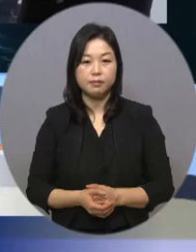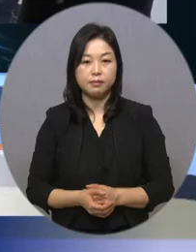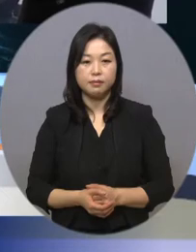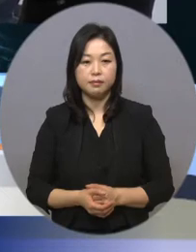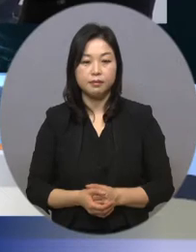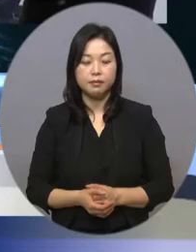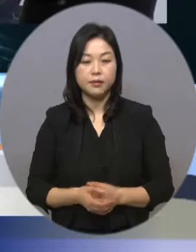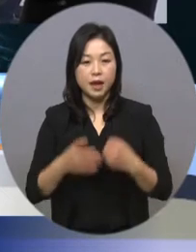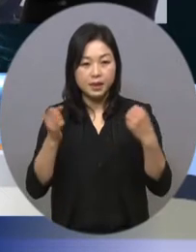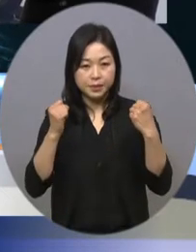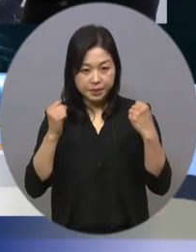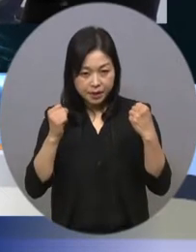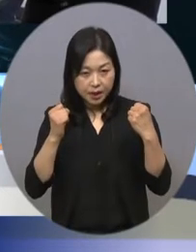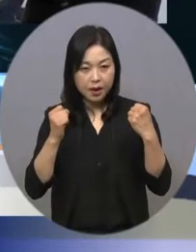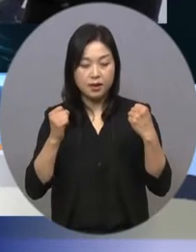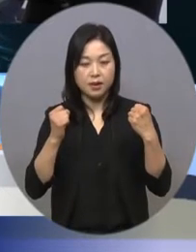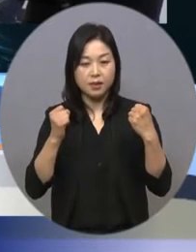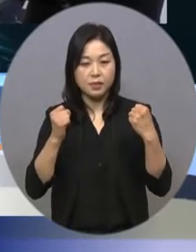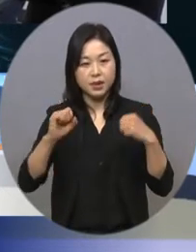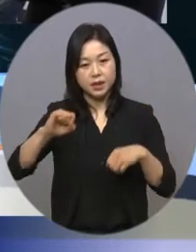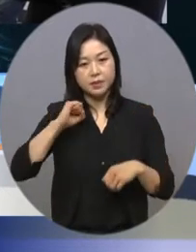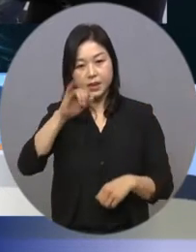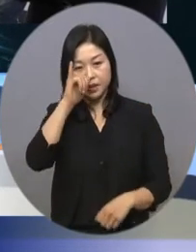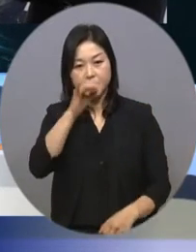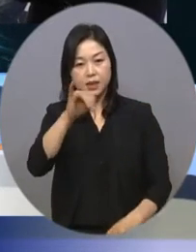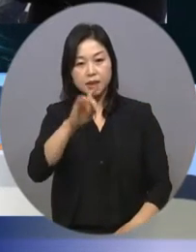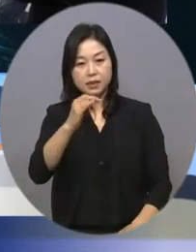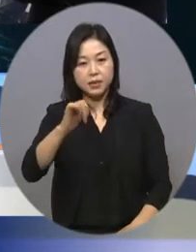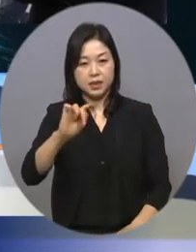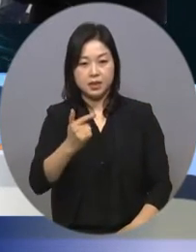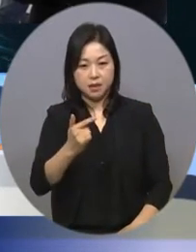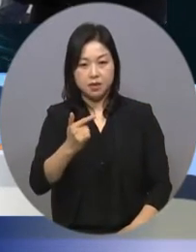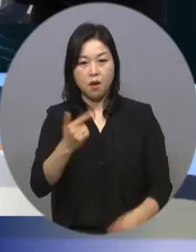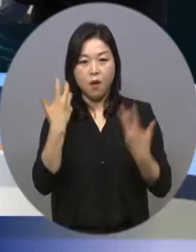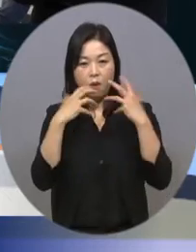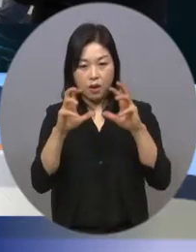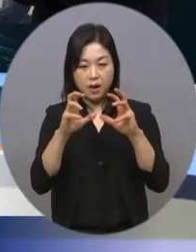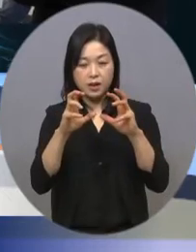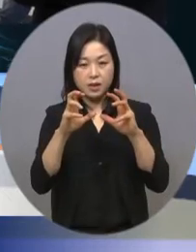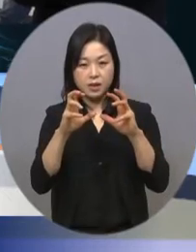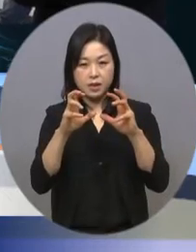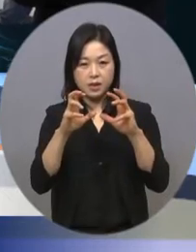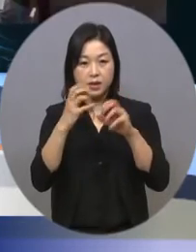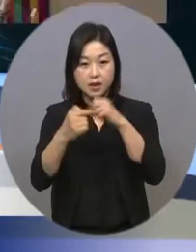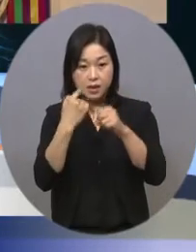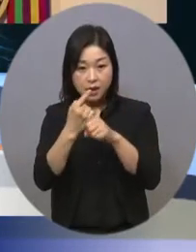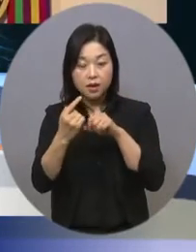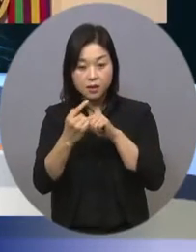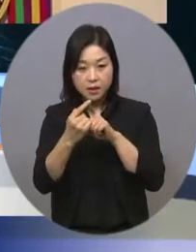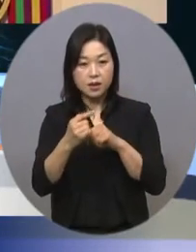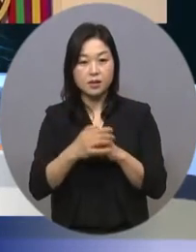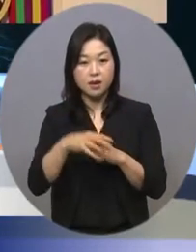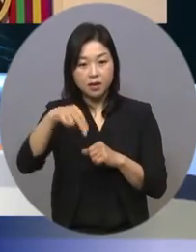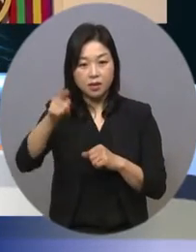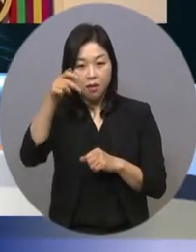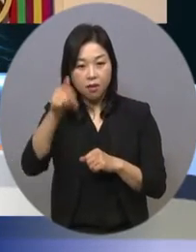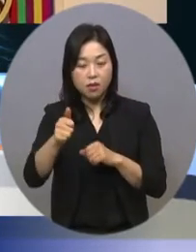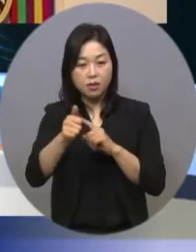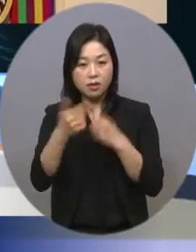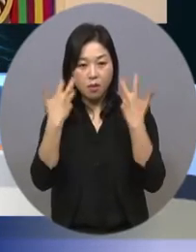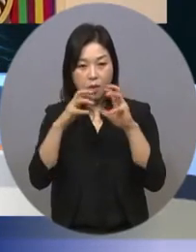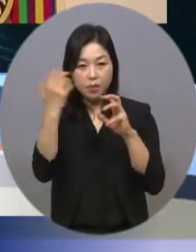힘찬 기상을 가진 이미 년 호랑이 해를 맞아 서 국화 작가의 범 내려온다 조 대전의 여수에서 열리고